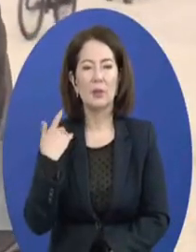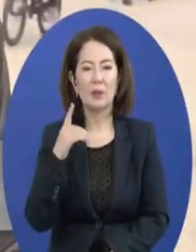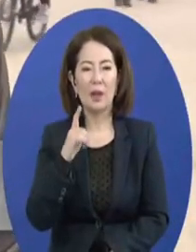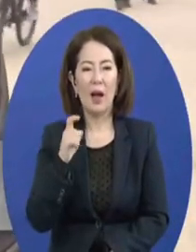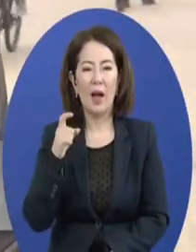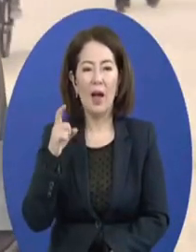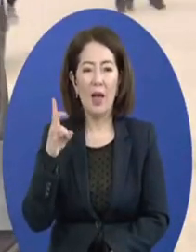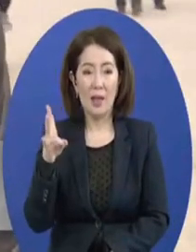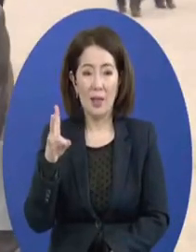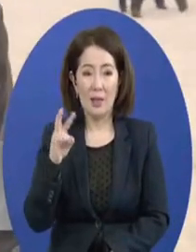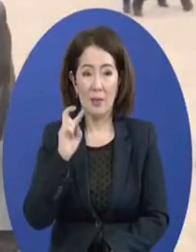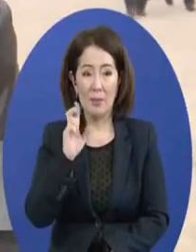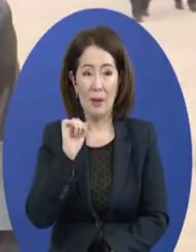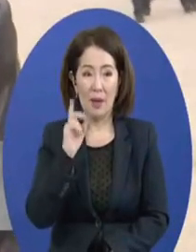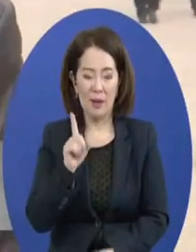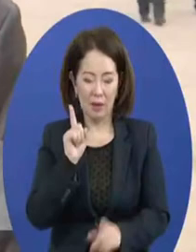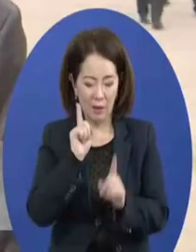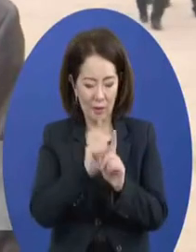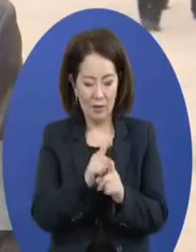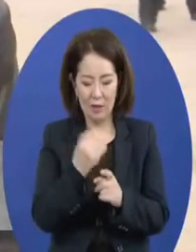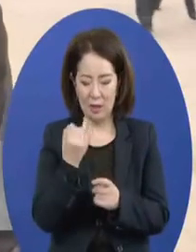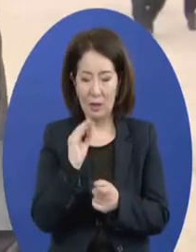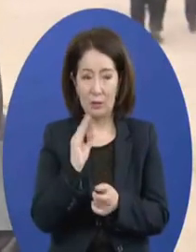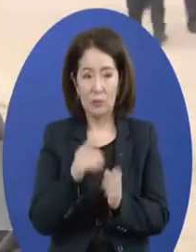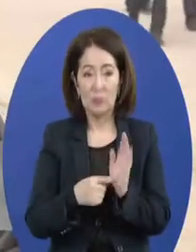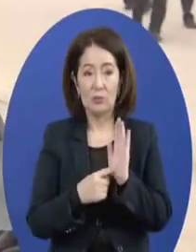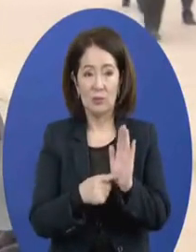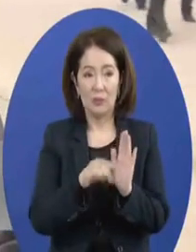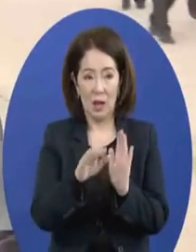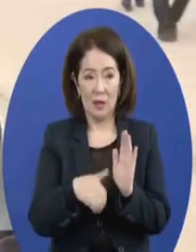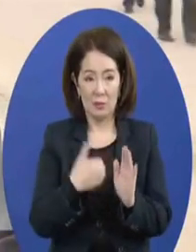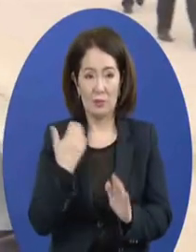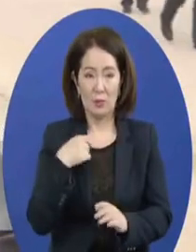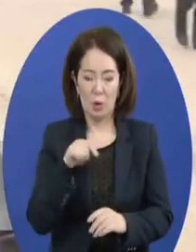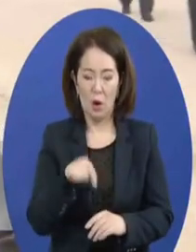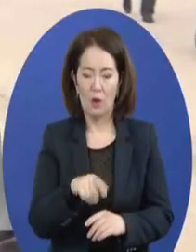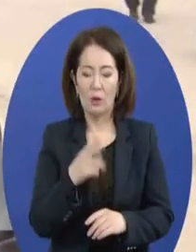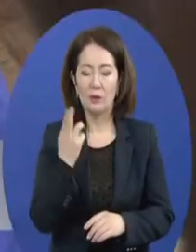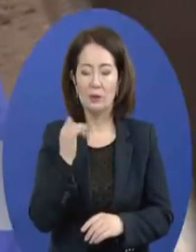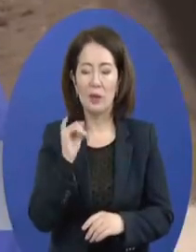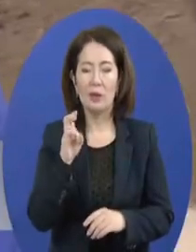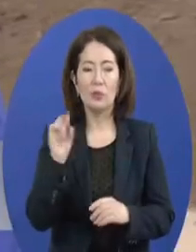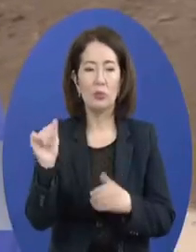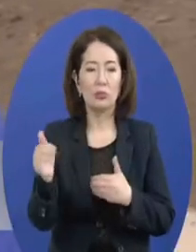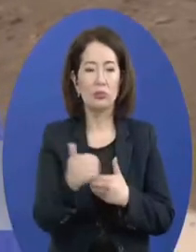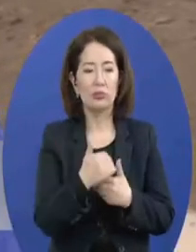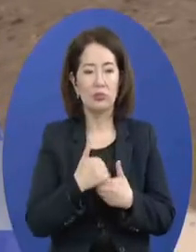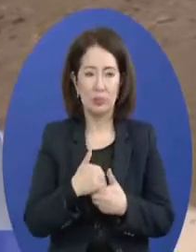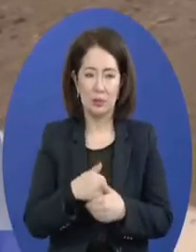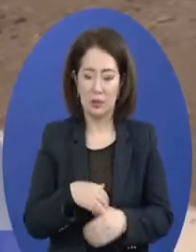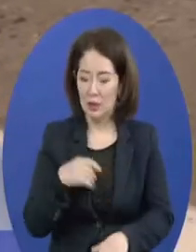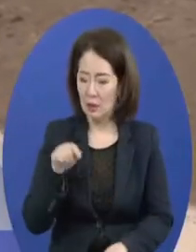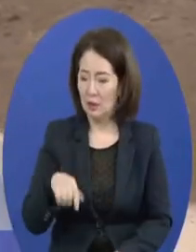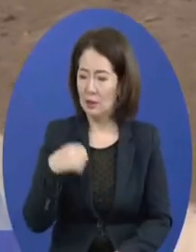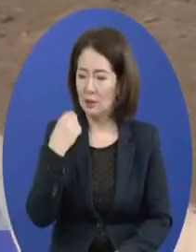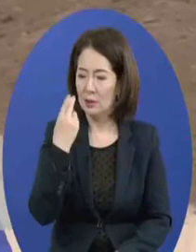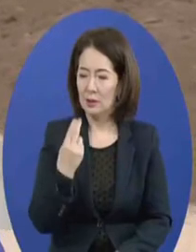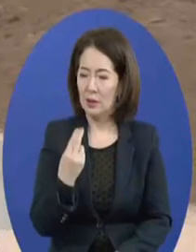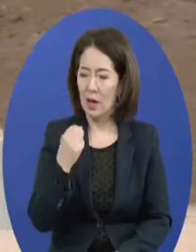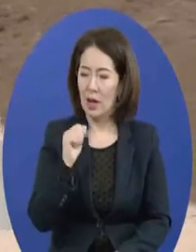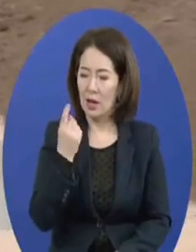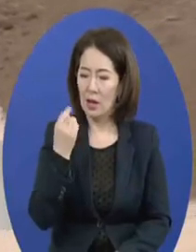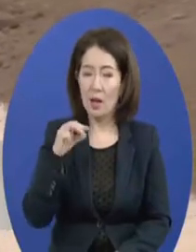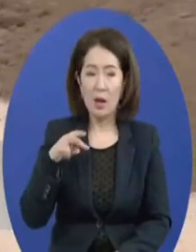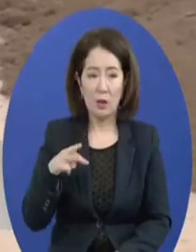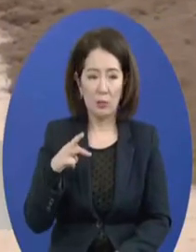банкнд орчиод иргэний паспорт өгөөл авчдаг. Үзүүл ял авчдаг байсан. Одоо бол данс руу орж идэв. Одоо энэ цахим гиснээс хойш бол одоо